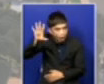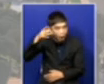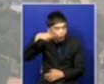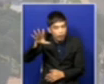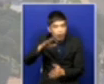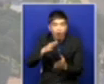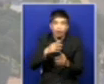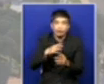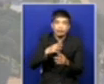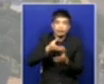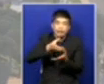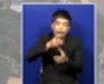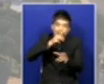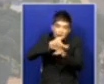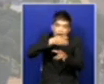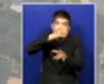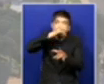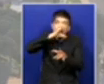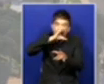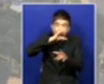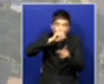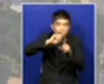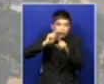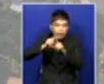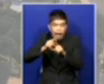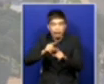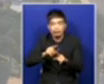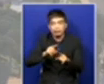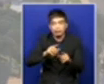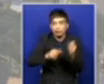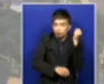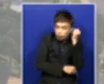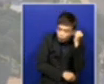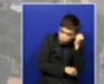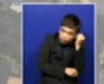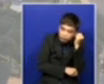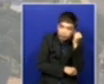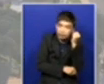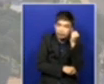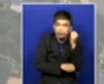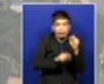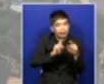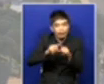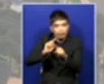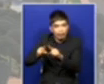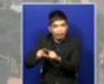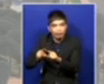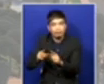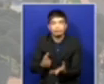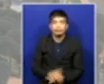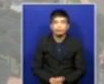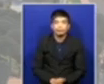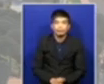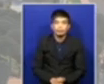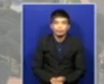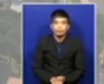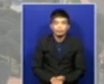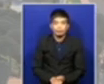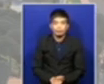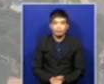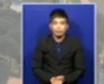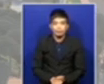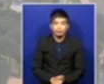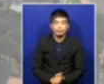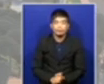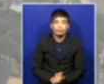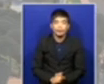ม่ล้มความจนมันค้ำหลังอยู่ผมจึงอยากบอกท่านประธานต่อไปนี้ครับว่าชาวบ้านก็ไปถาม